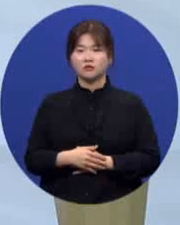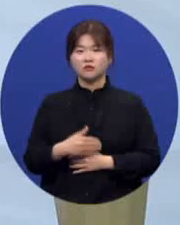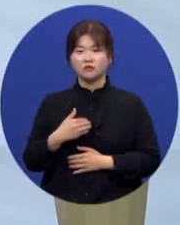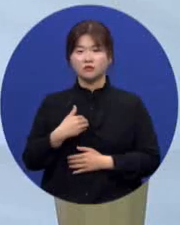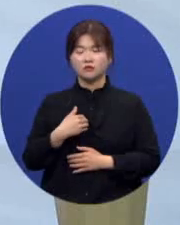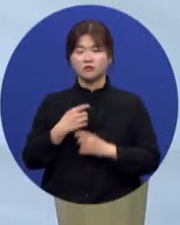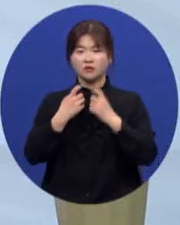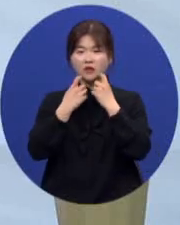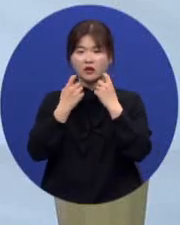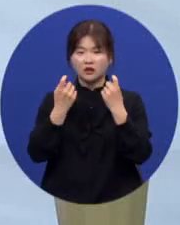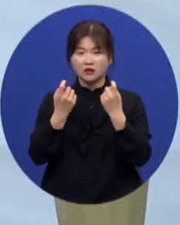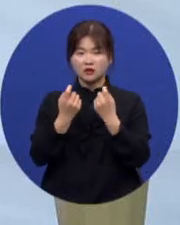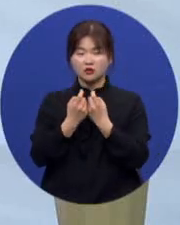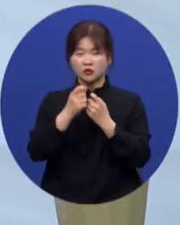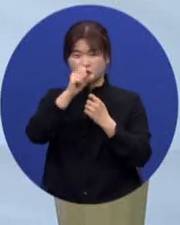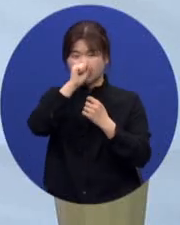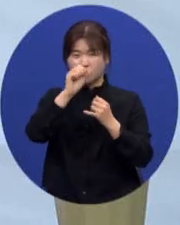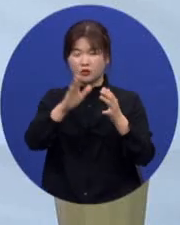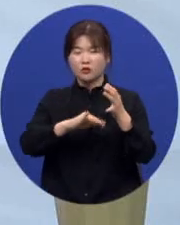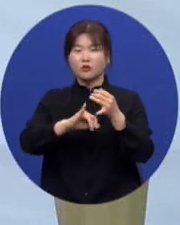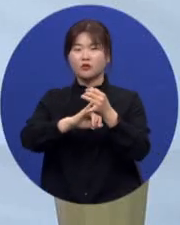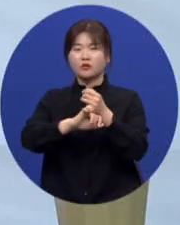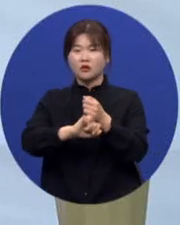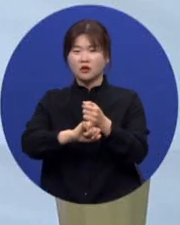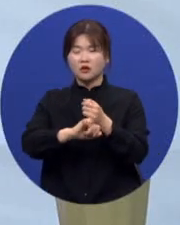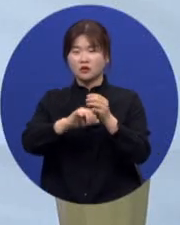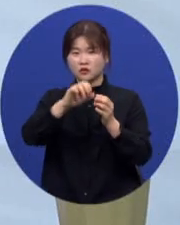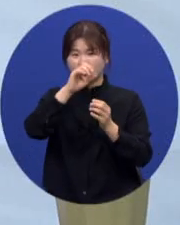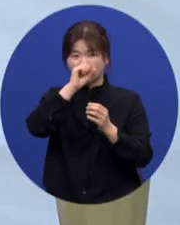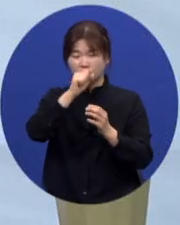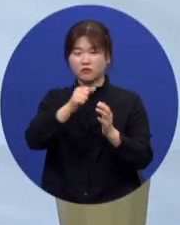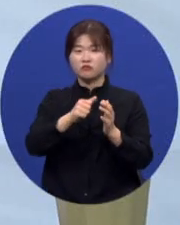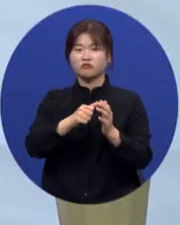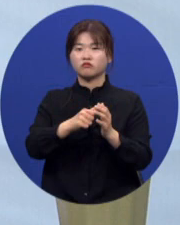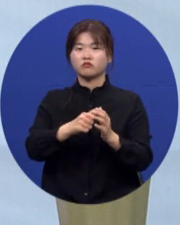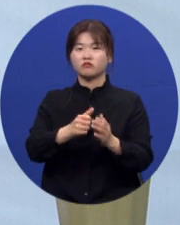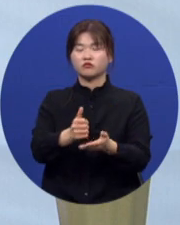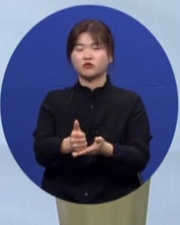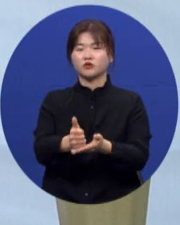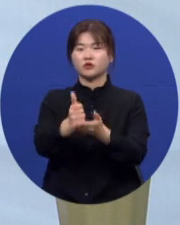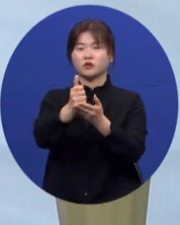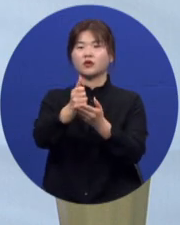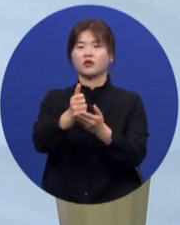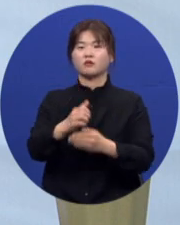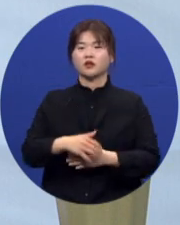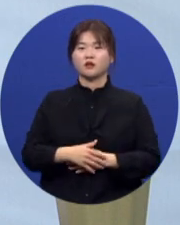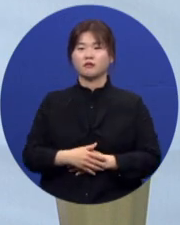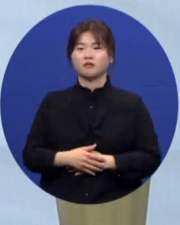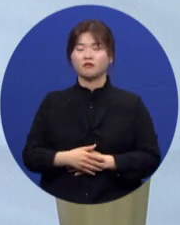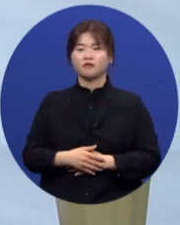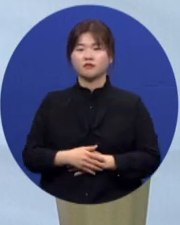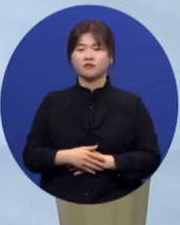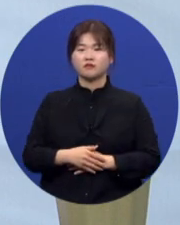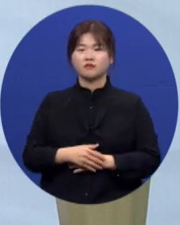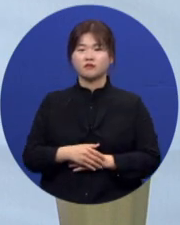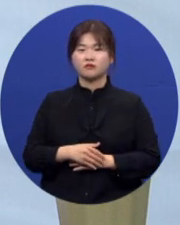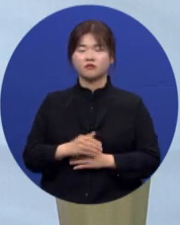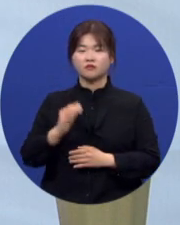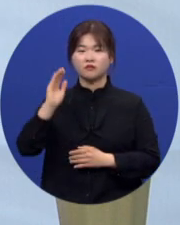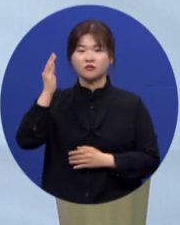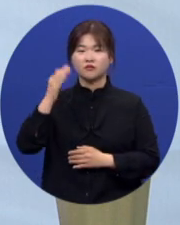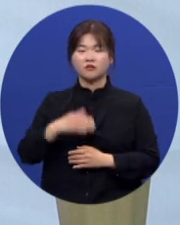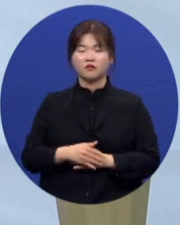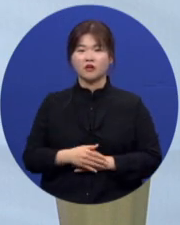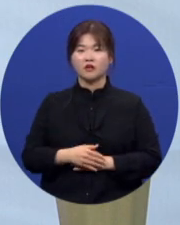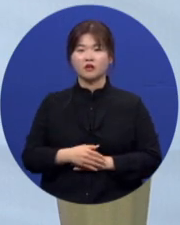개인적으로 좋은 공약 또 훌륭하신 성품 정말 전 존경합니다. 고맙습니다. 최근에 저한테